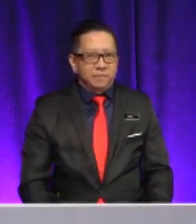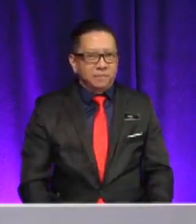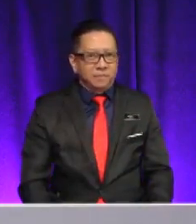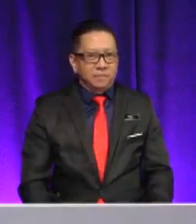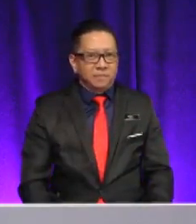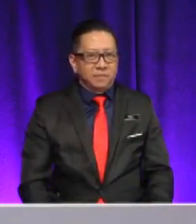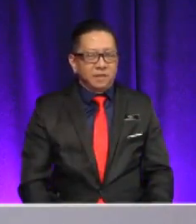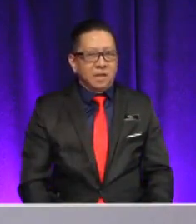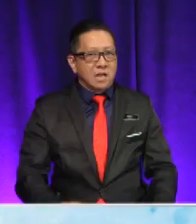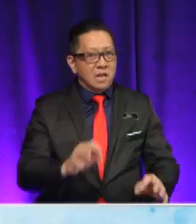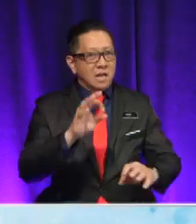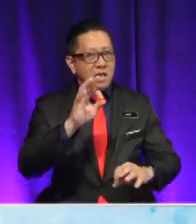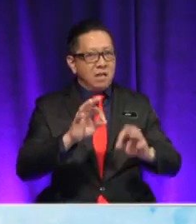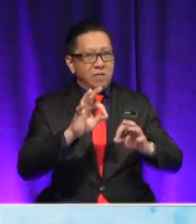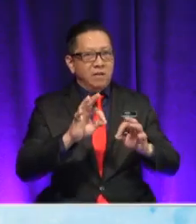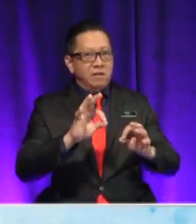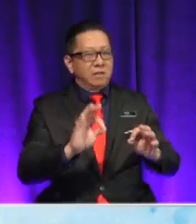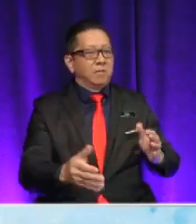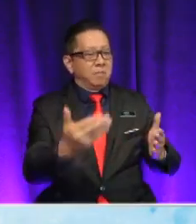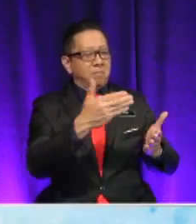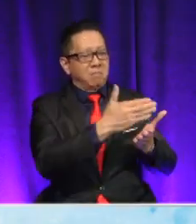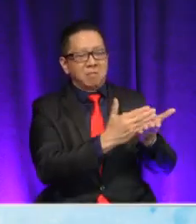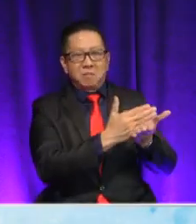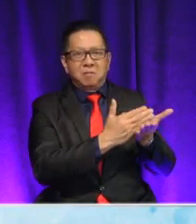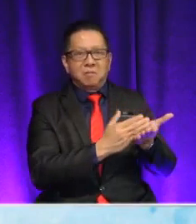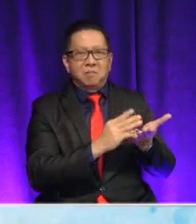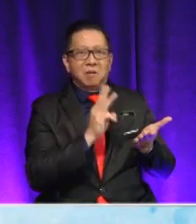sampai dekat dengan kami